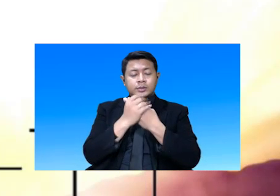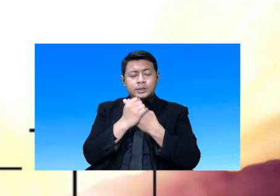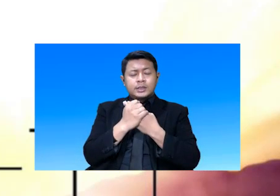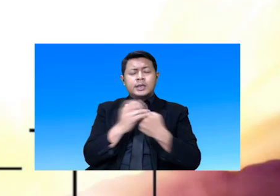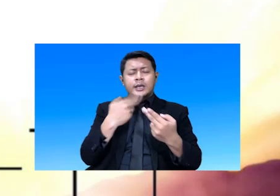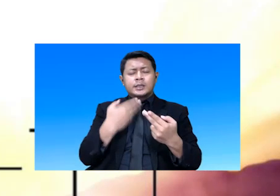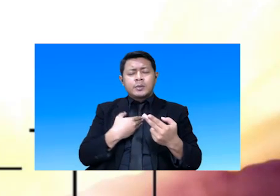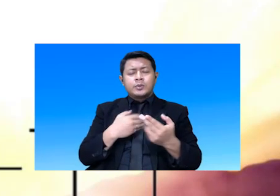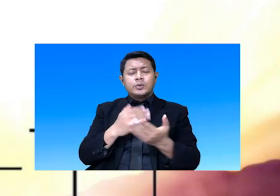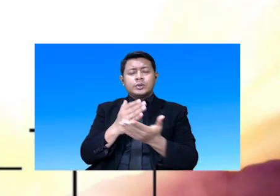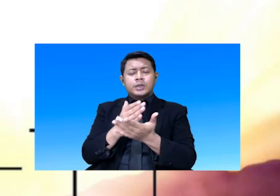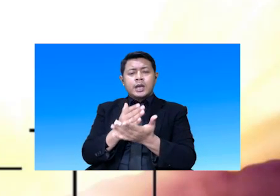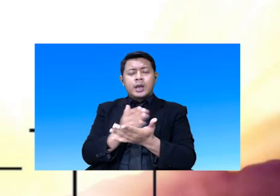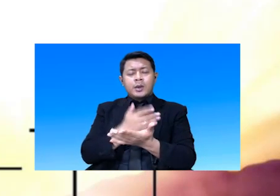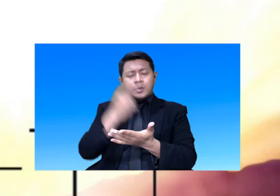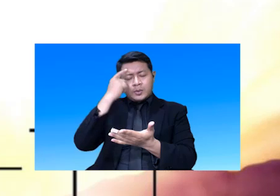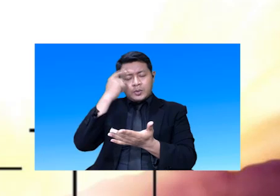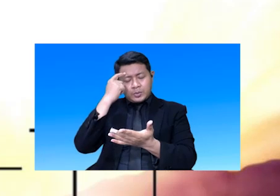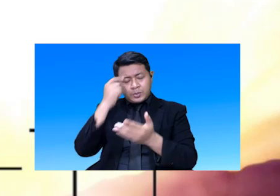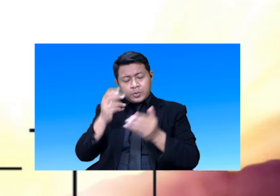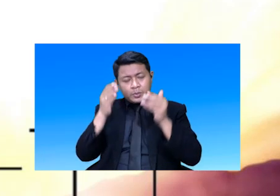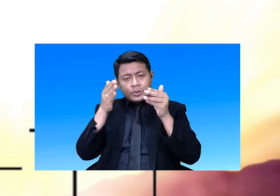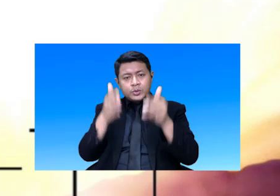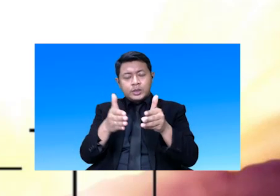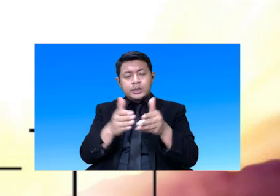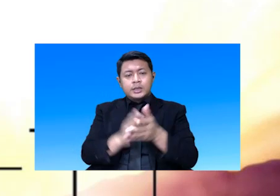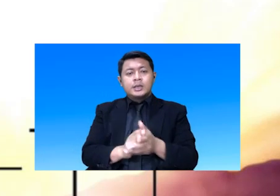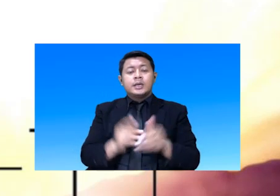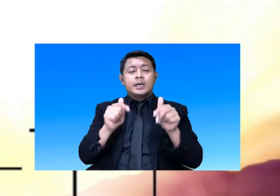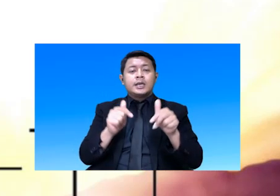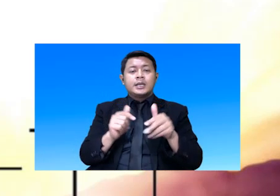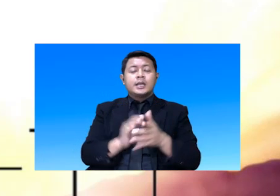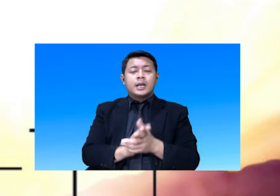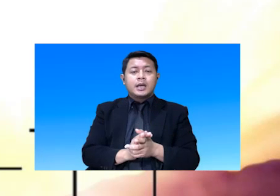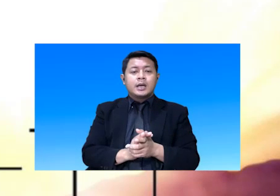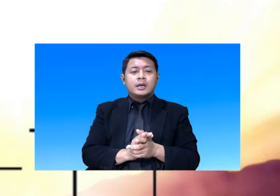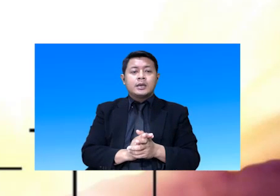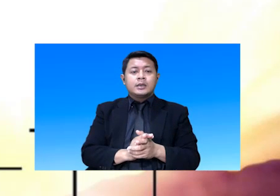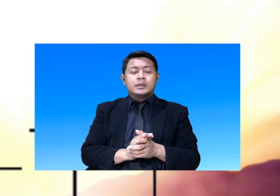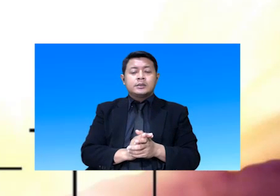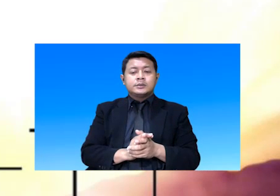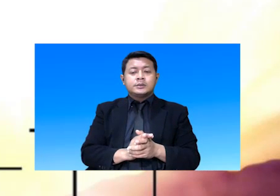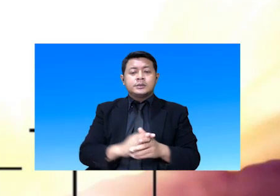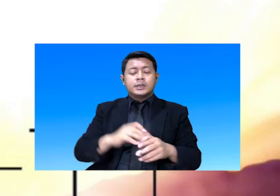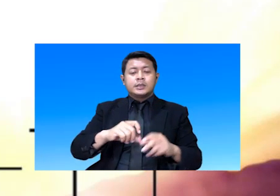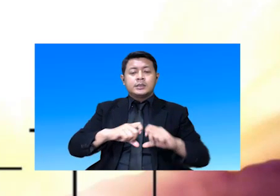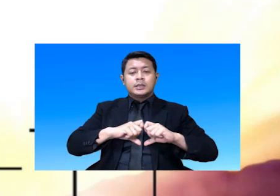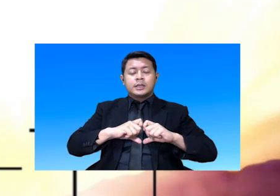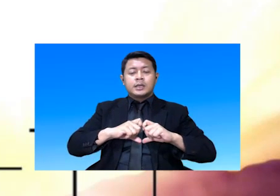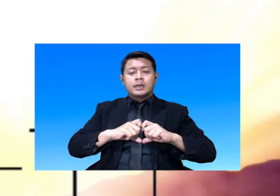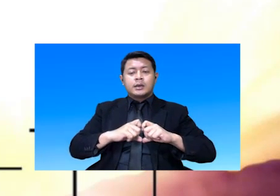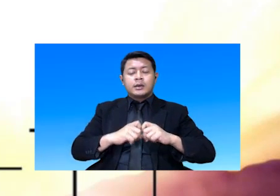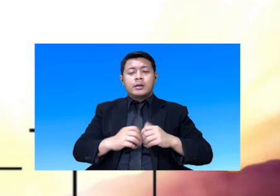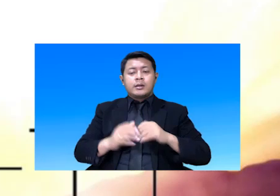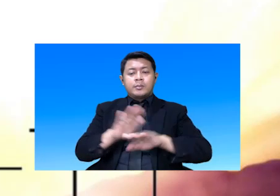kedua-duanya dirangkum, kita ini mempunyai warisan watak peduli. Inilah wujud dari